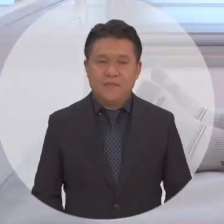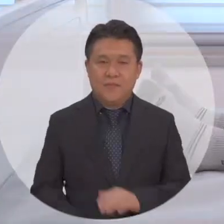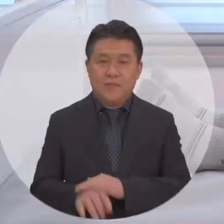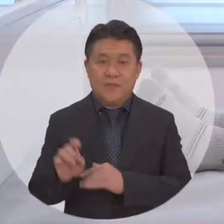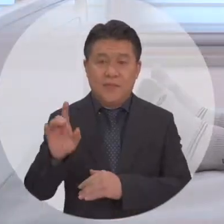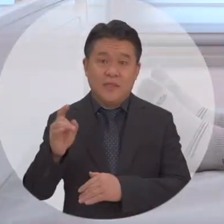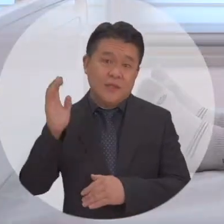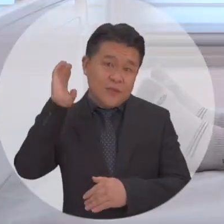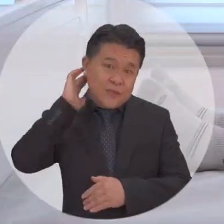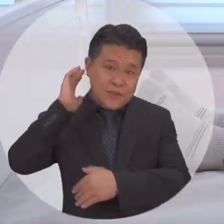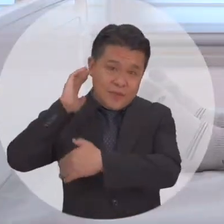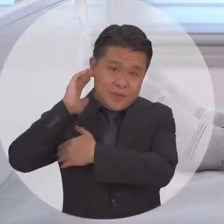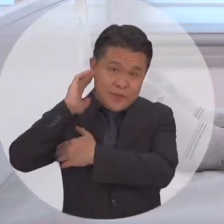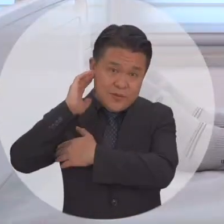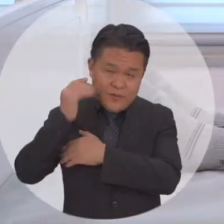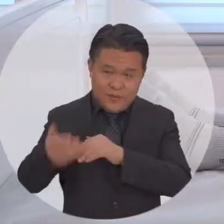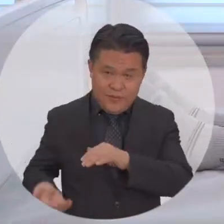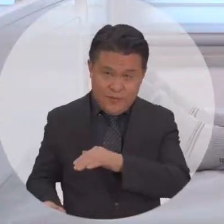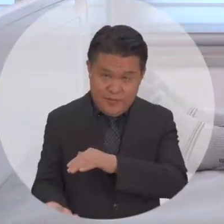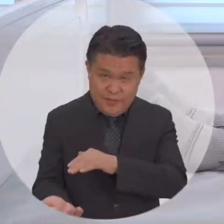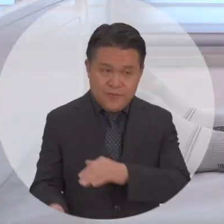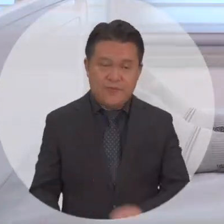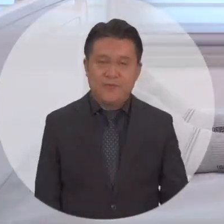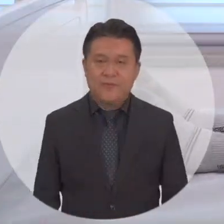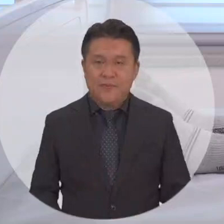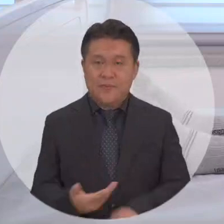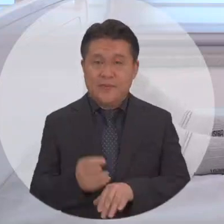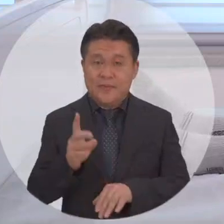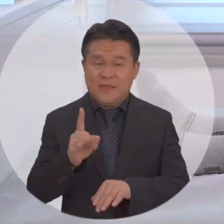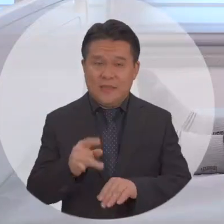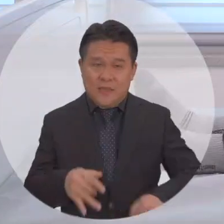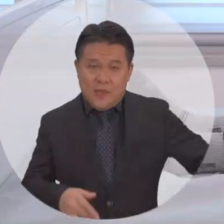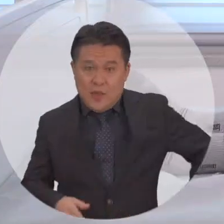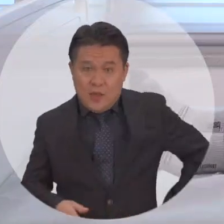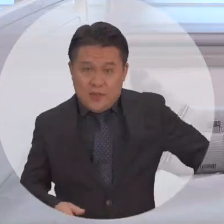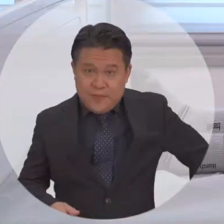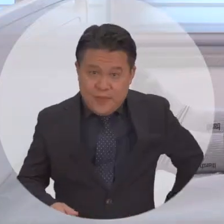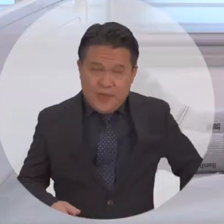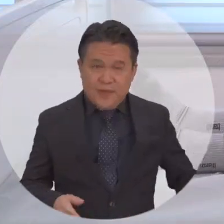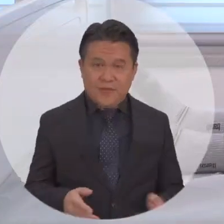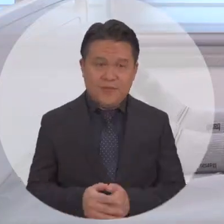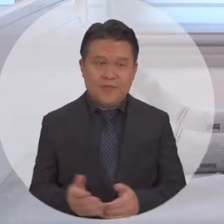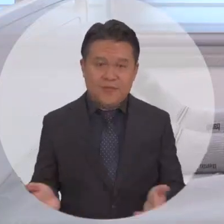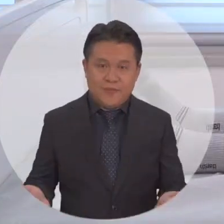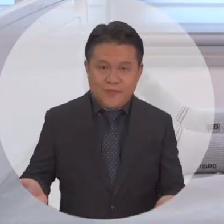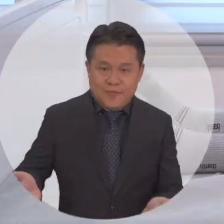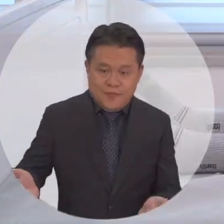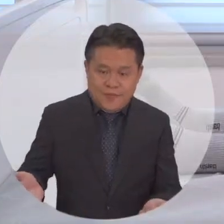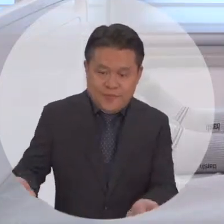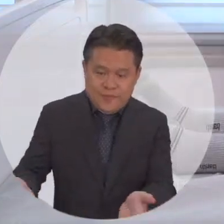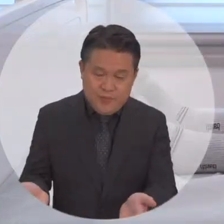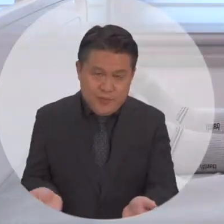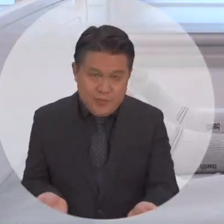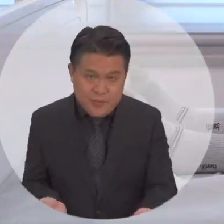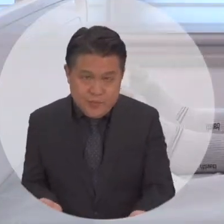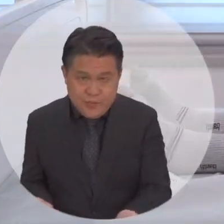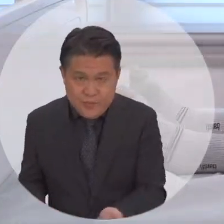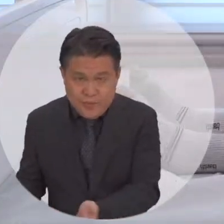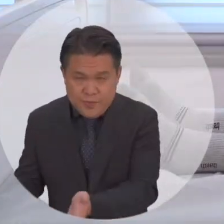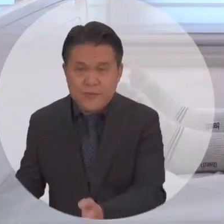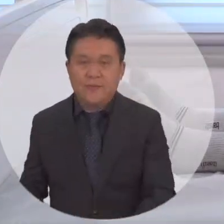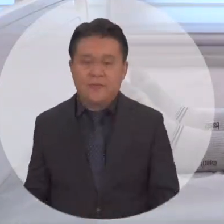한 손은 대상자의 목에서 겨드랑이를 향해 넣고 다른 한 손은 허리 아래에 넣어서 윗몸을